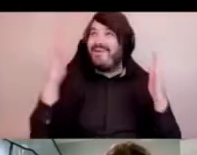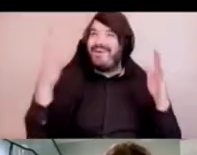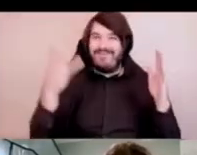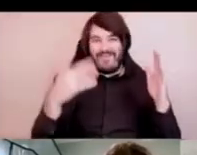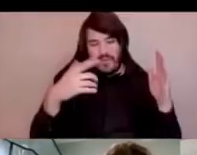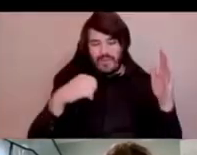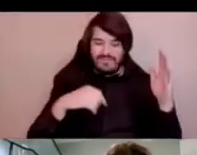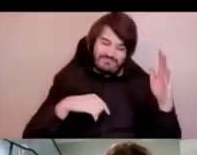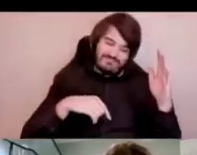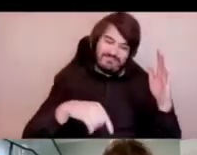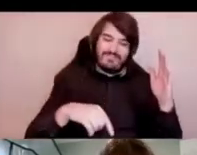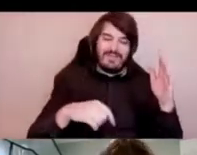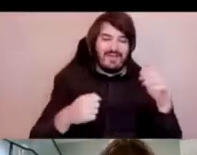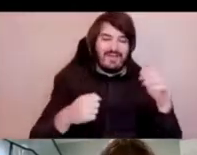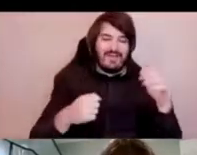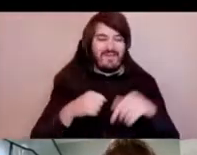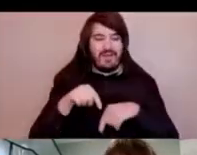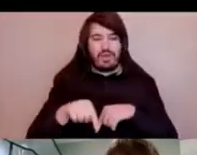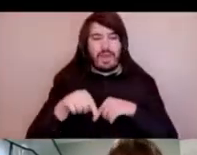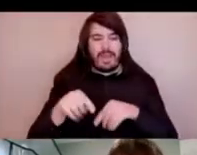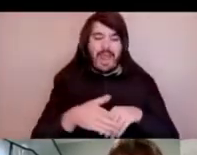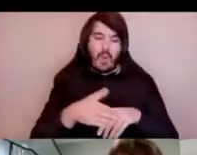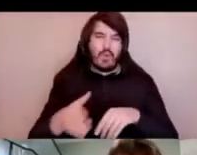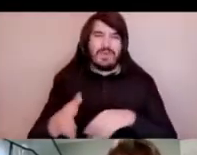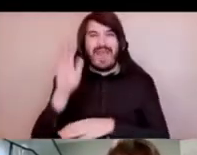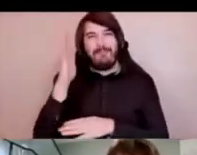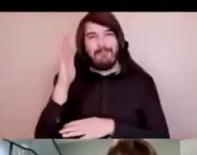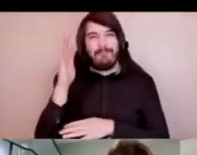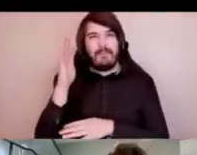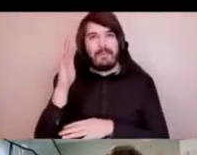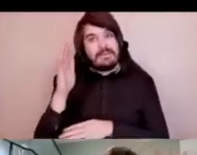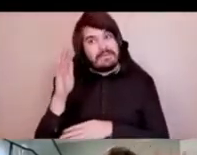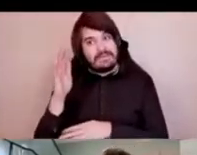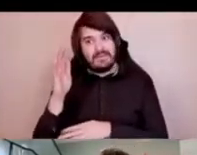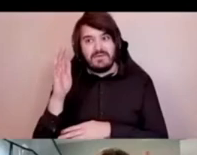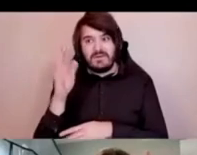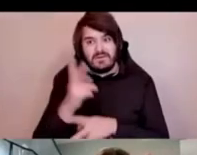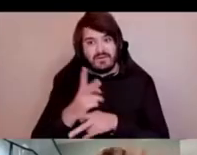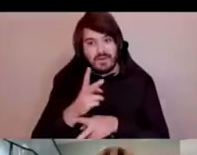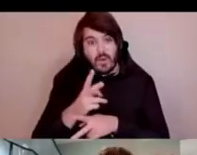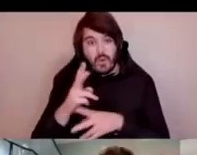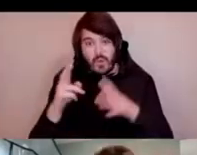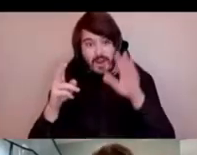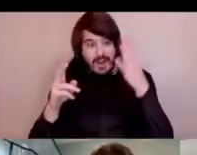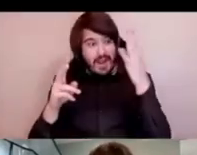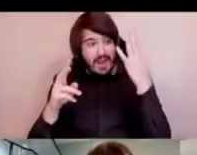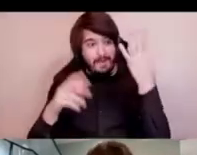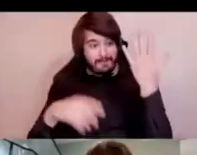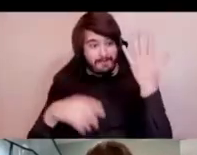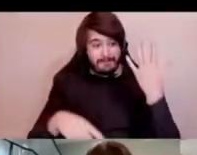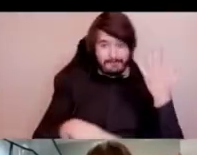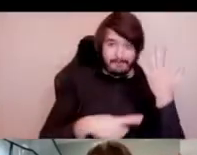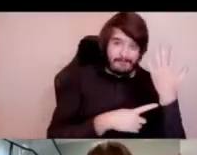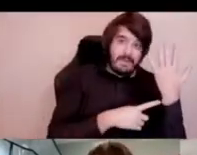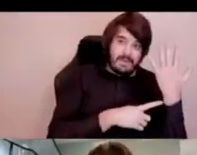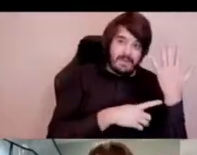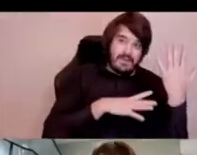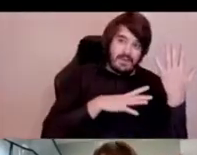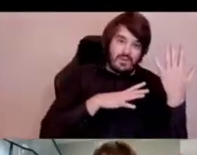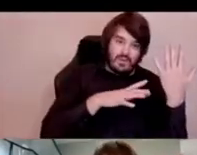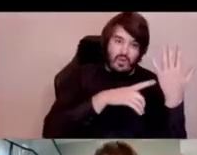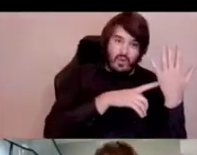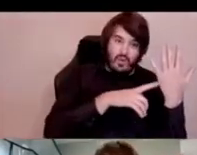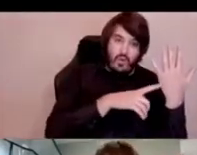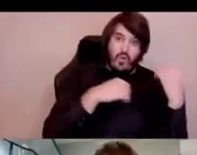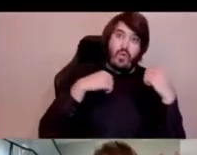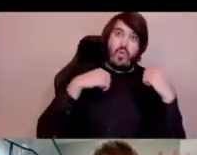jardin à côté d'un arbre, considérez que l'arbre qui est dans ses feuilles est